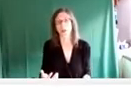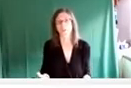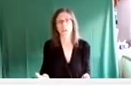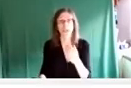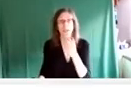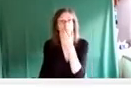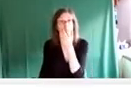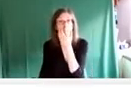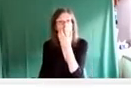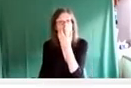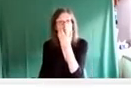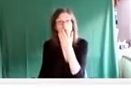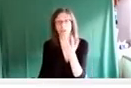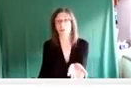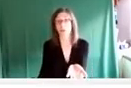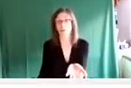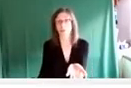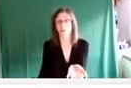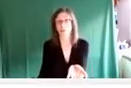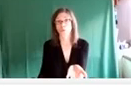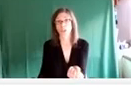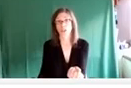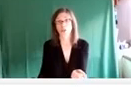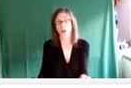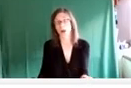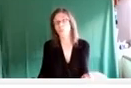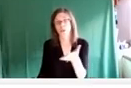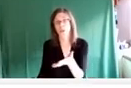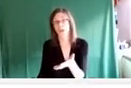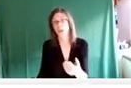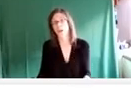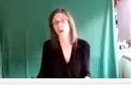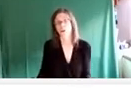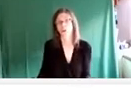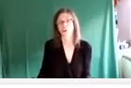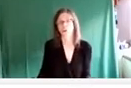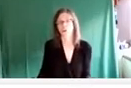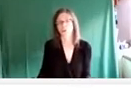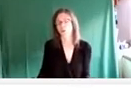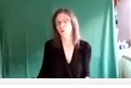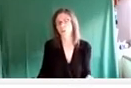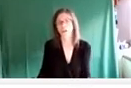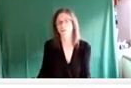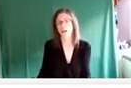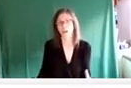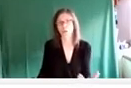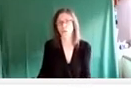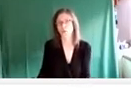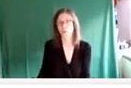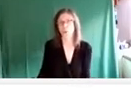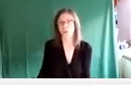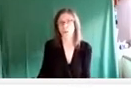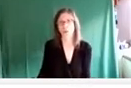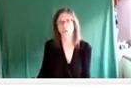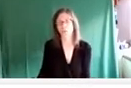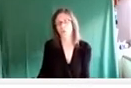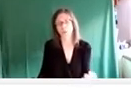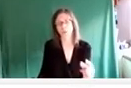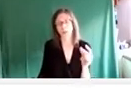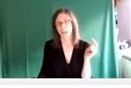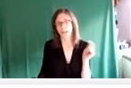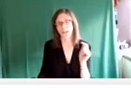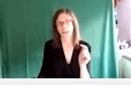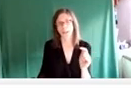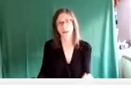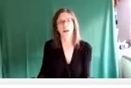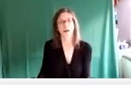puis même des sites web si vous voulez, donc en poussant soit sur Netlify ou soit sur GitHub, vous pouvez mettre